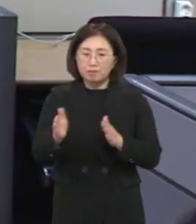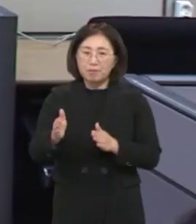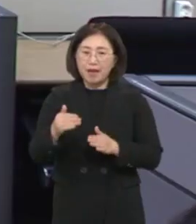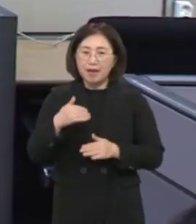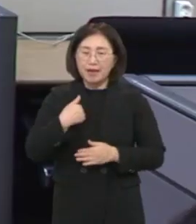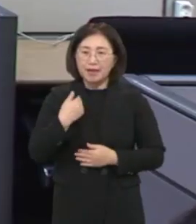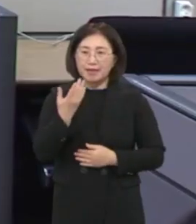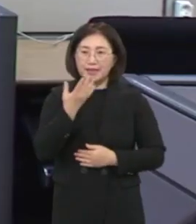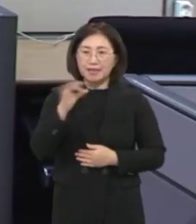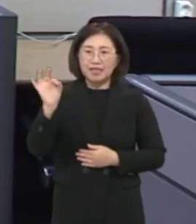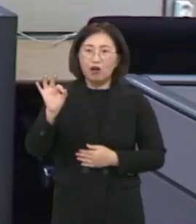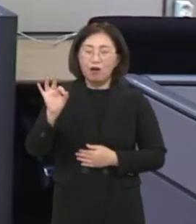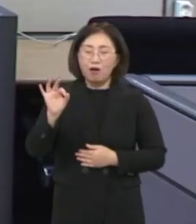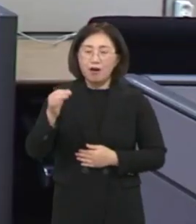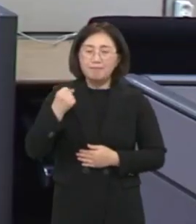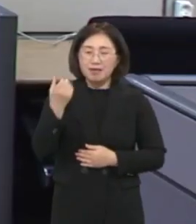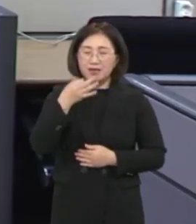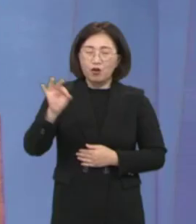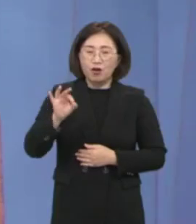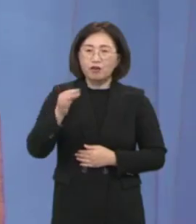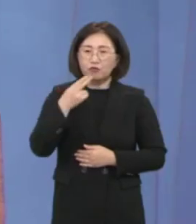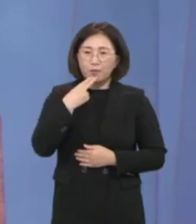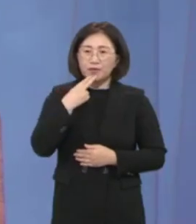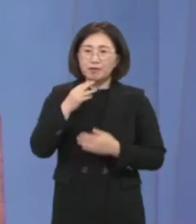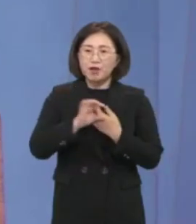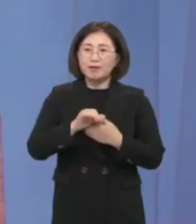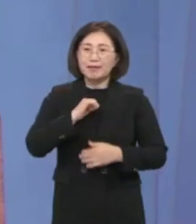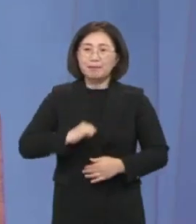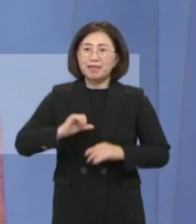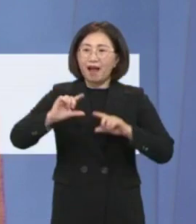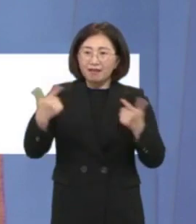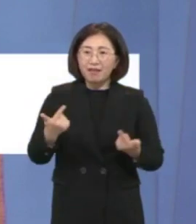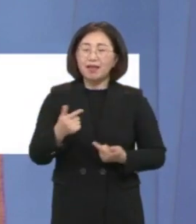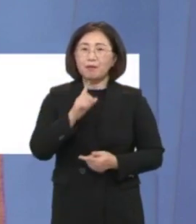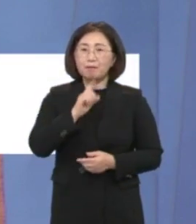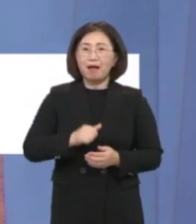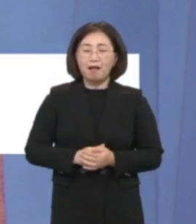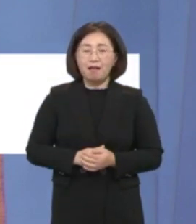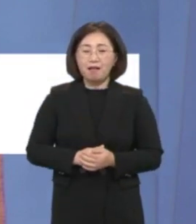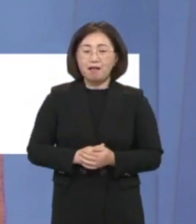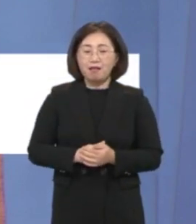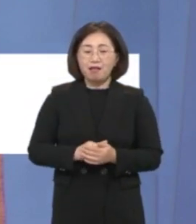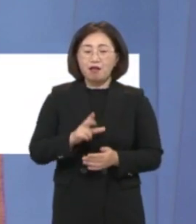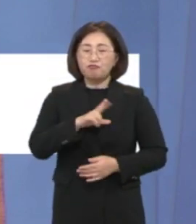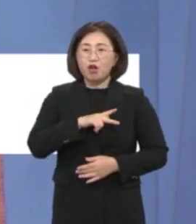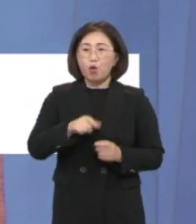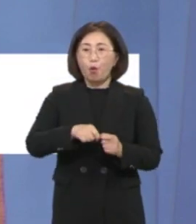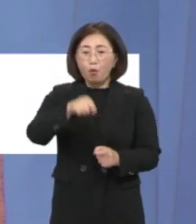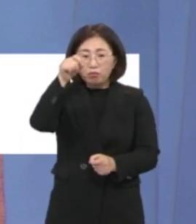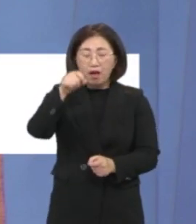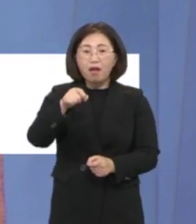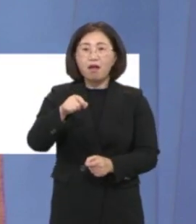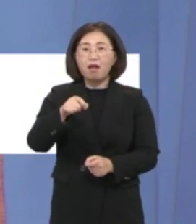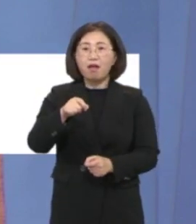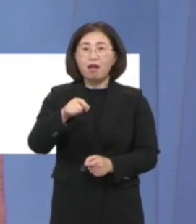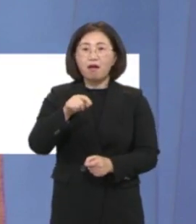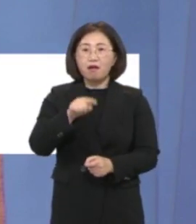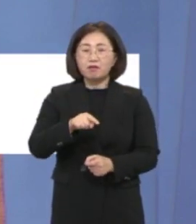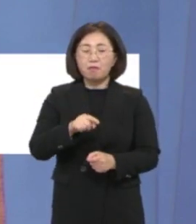참지 않겠다는 날선 반응을 내놓았습니다. 뭐 다선이라고 해서 뭐 저기하다 또는 뭐